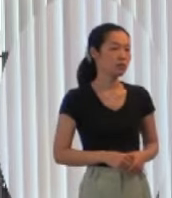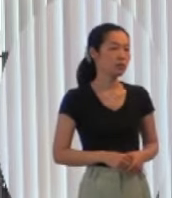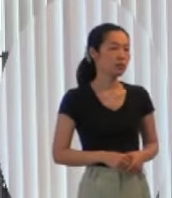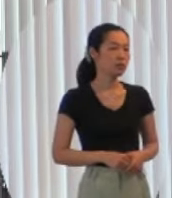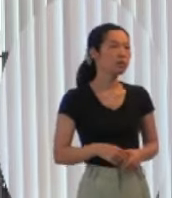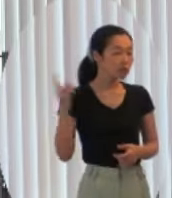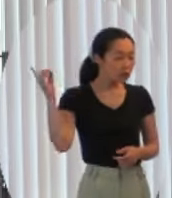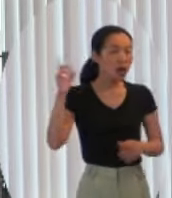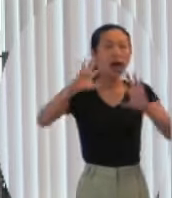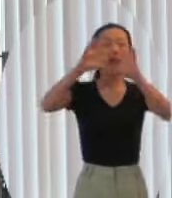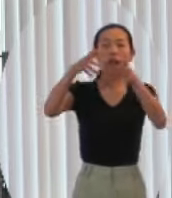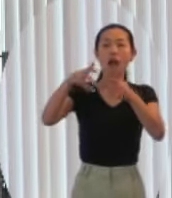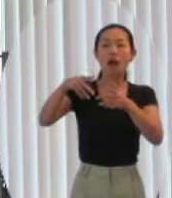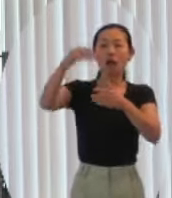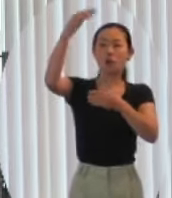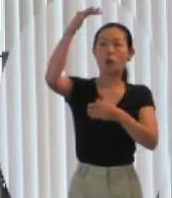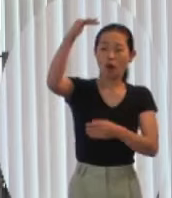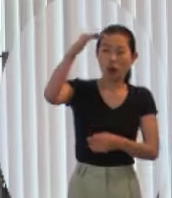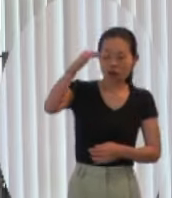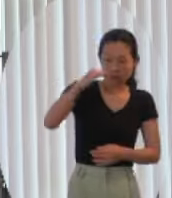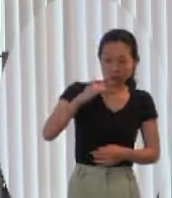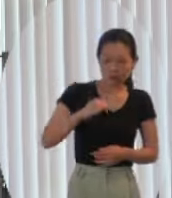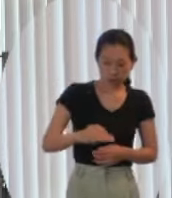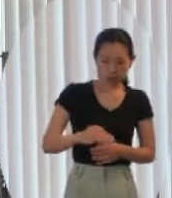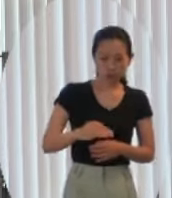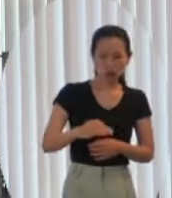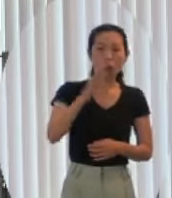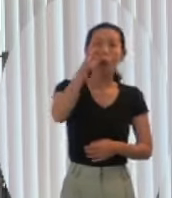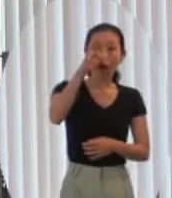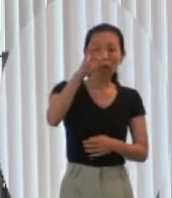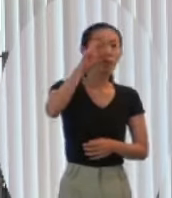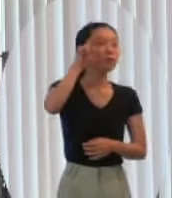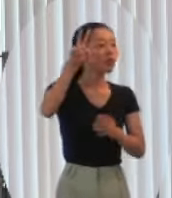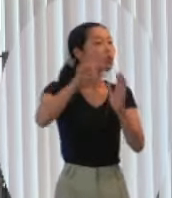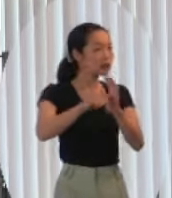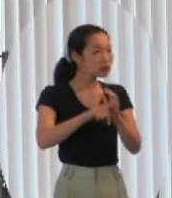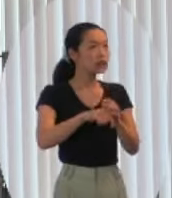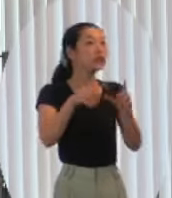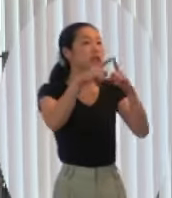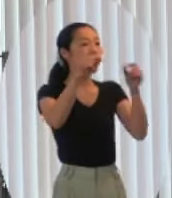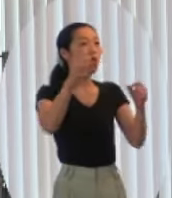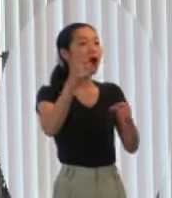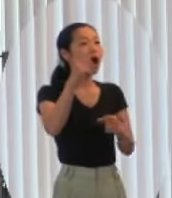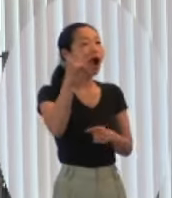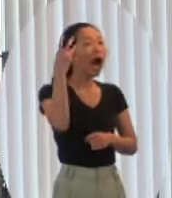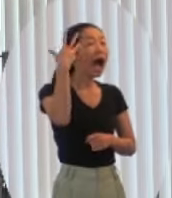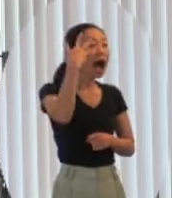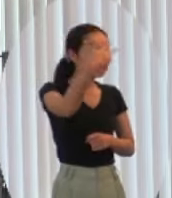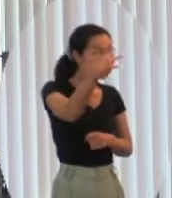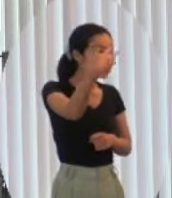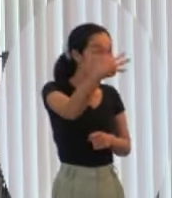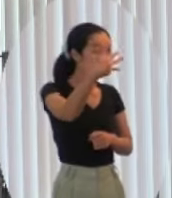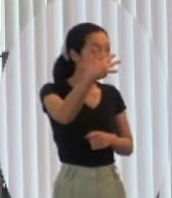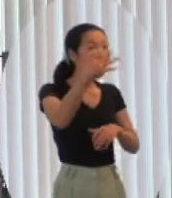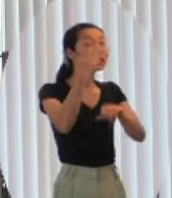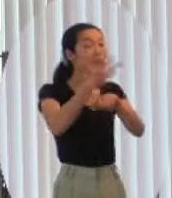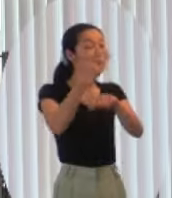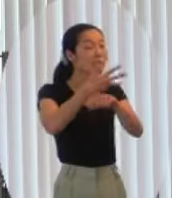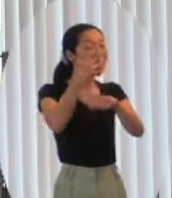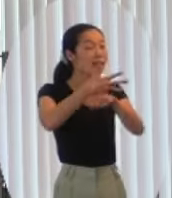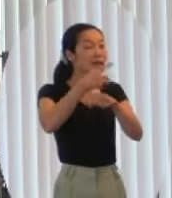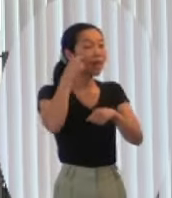。結構な金額を使ってるんです。日本は戦争を直接しないだけで世界のベス